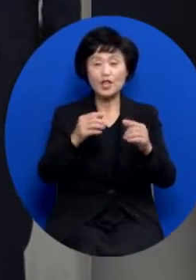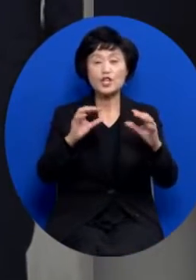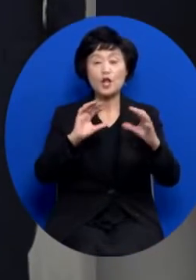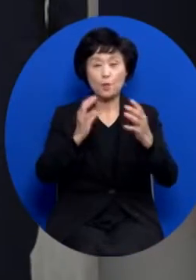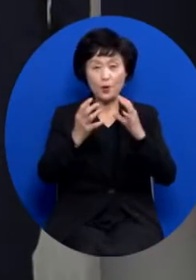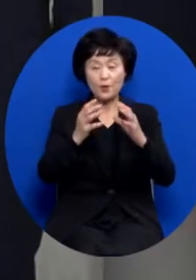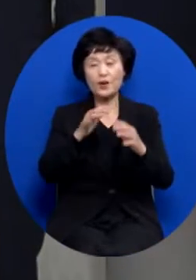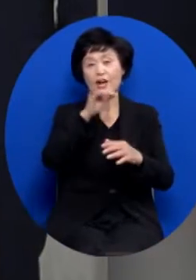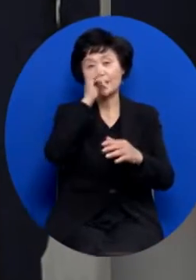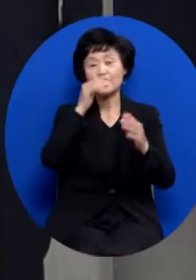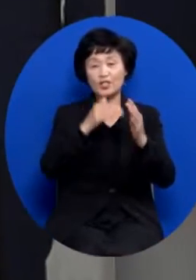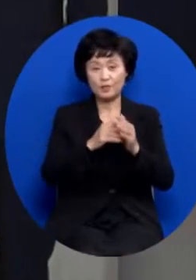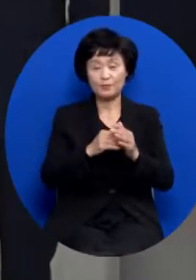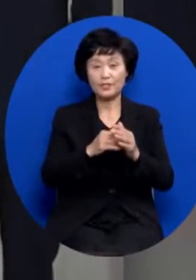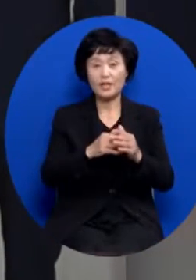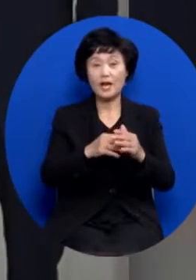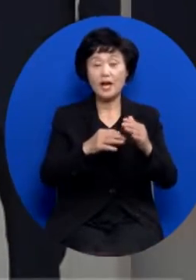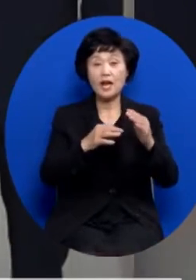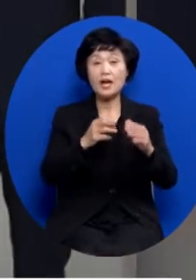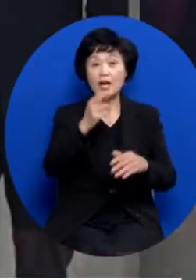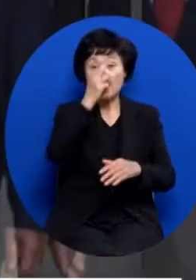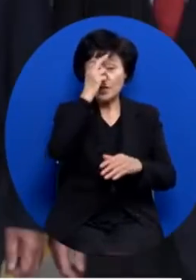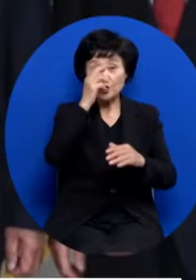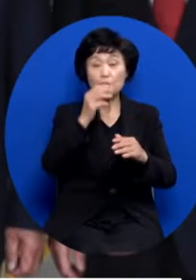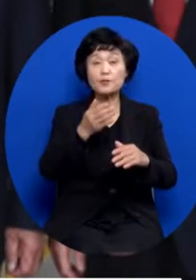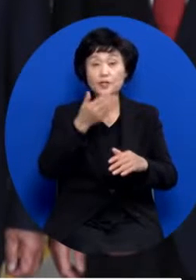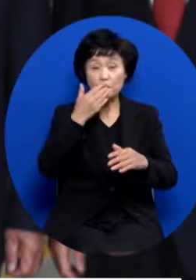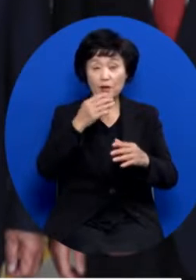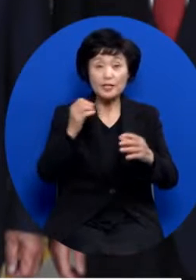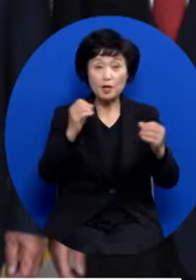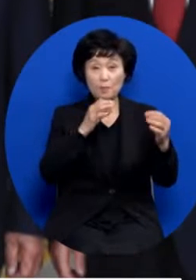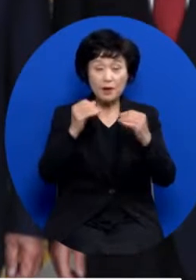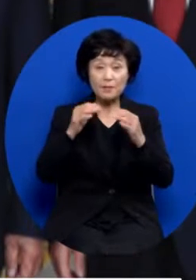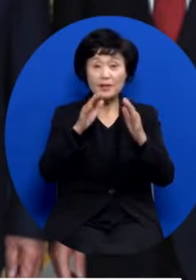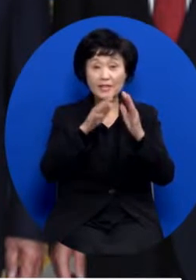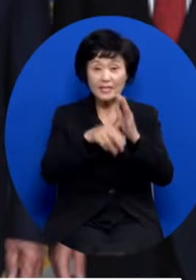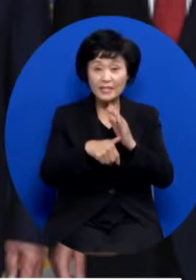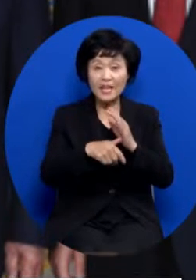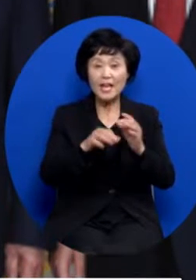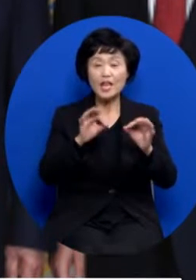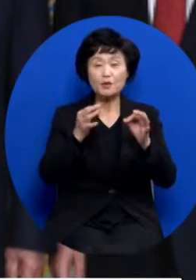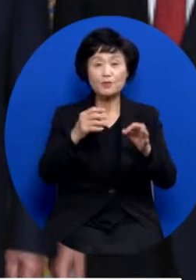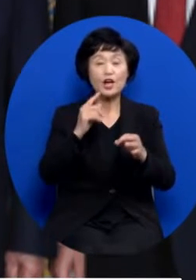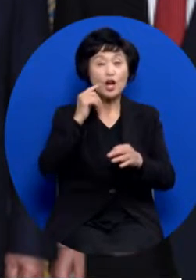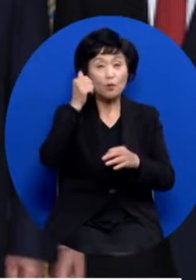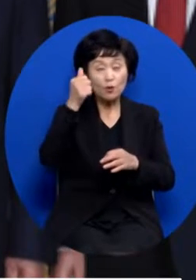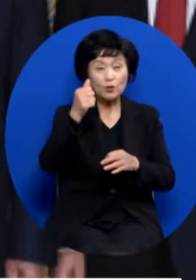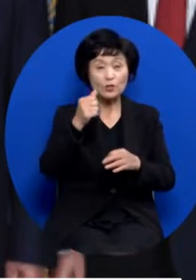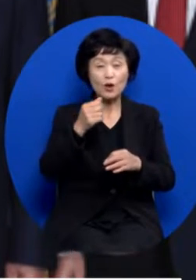오찬 간담회로 열린 자리에는 윤 대통령을 비롯해 극동방송 이사장 김장환 목사와